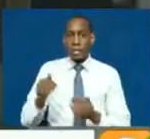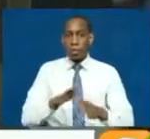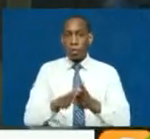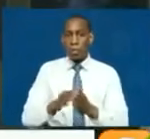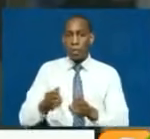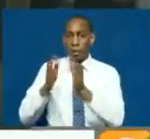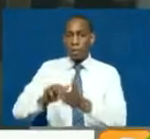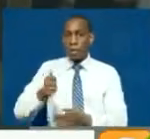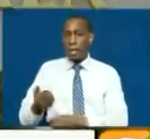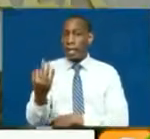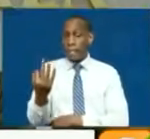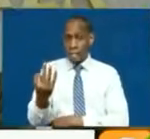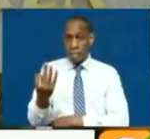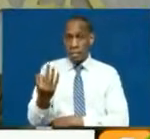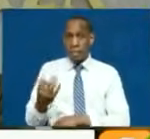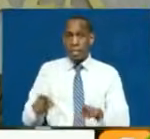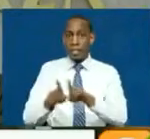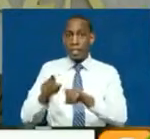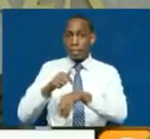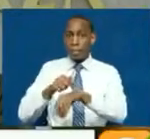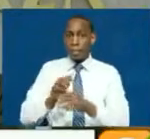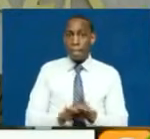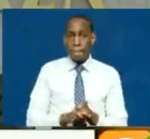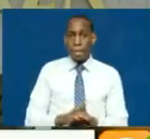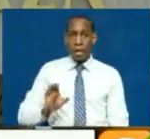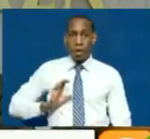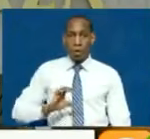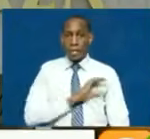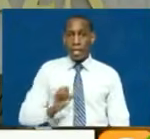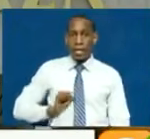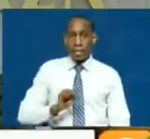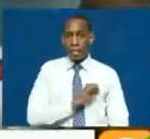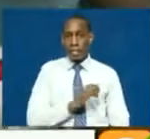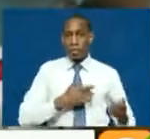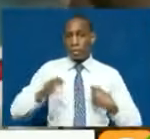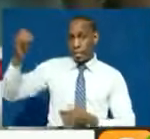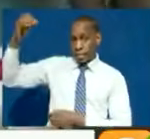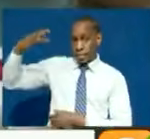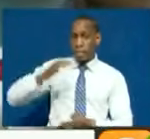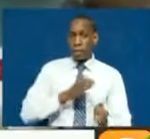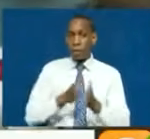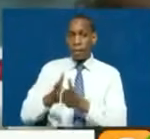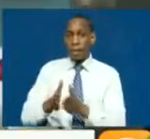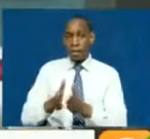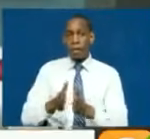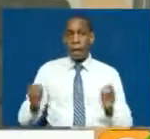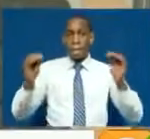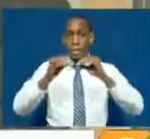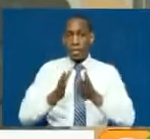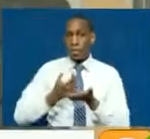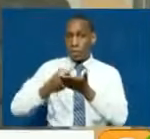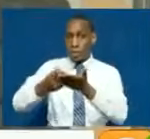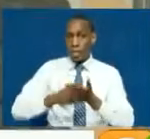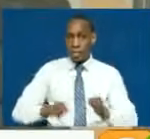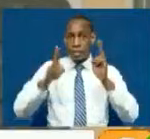ya maafisa wengine watatu. Wakati huo huo, kamati ya seneti kuhusu kawi inatarajiwa kuandaa mkutano